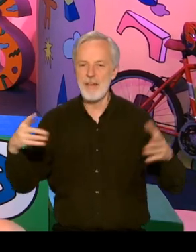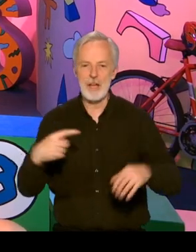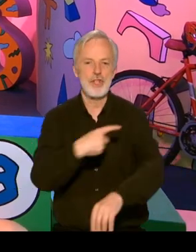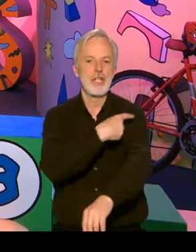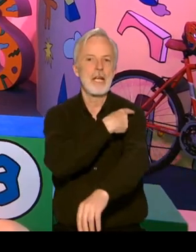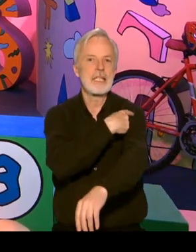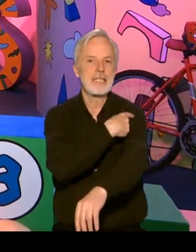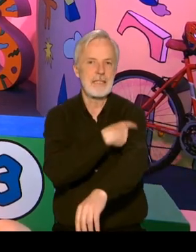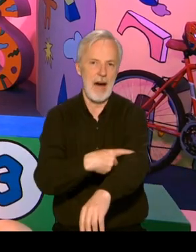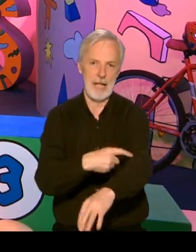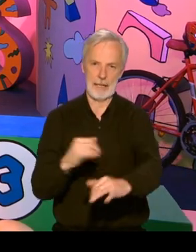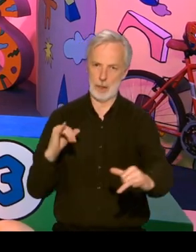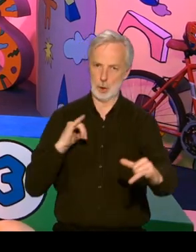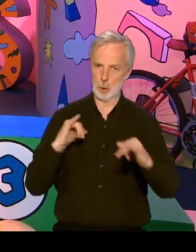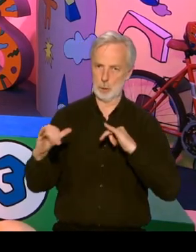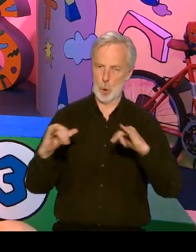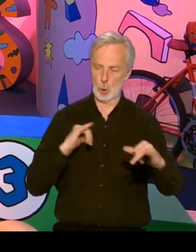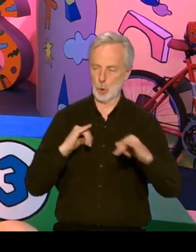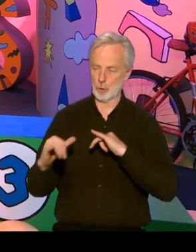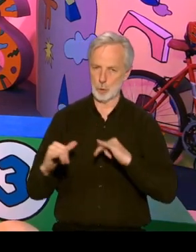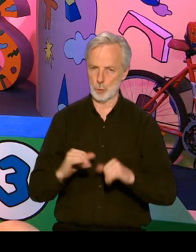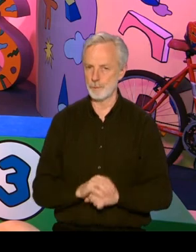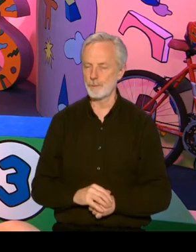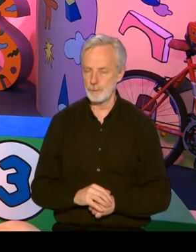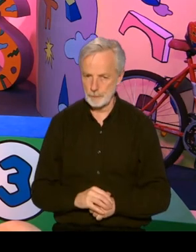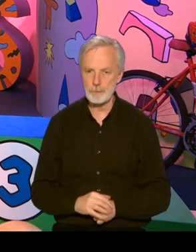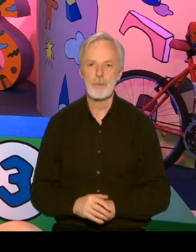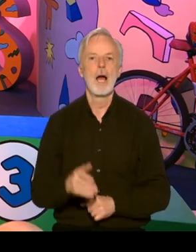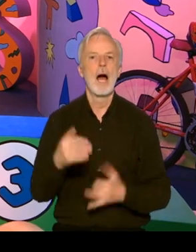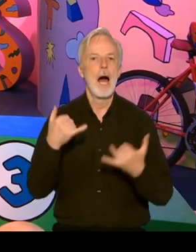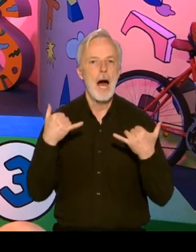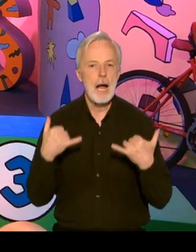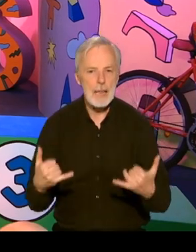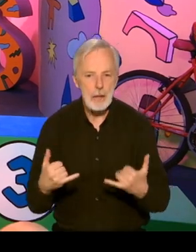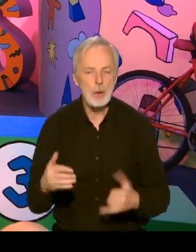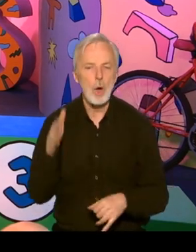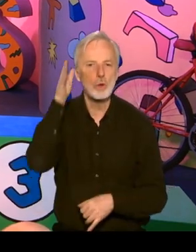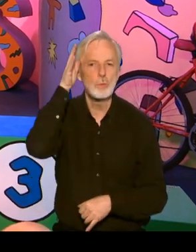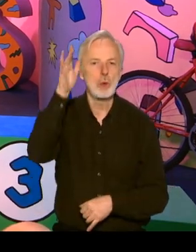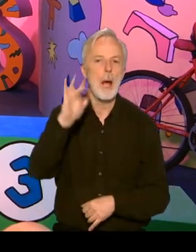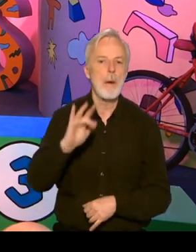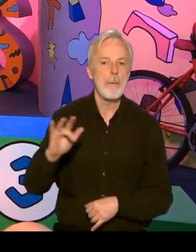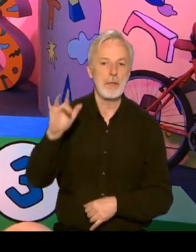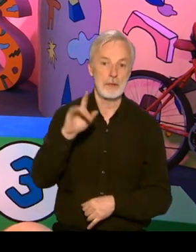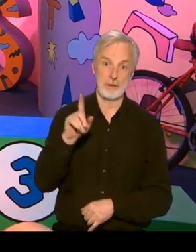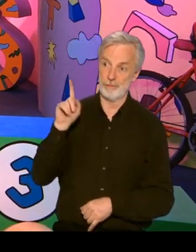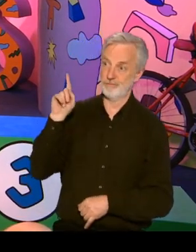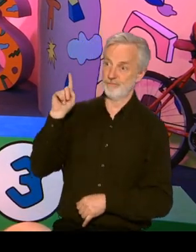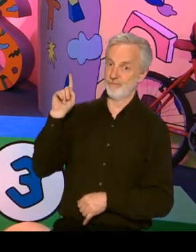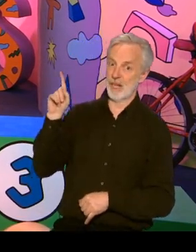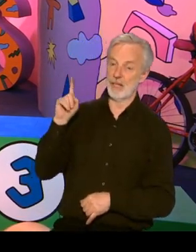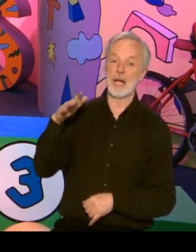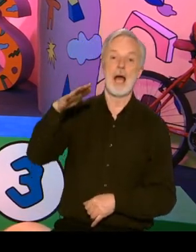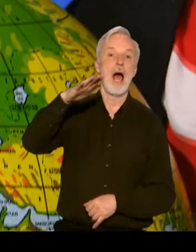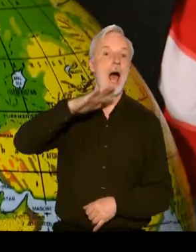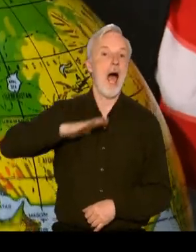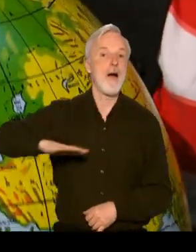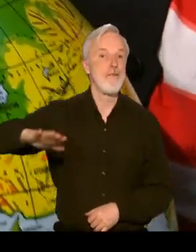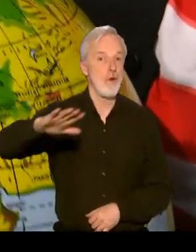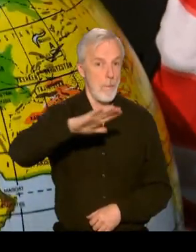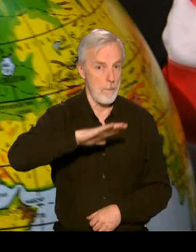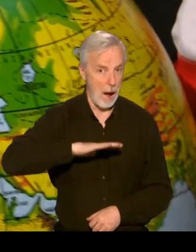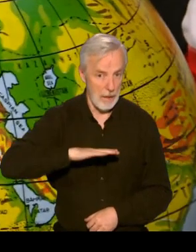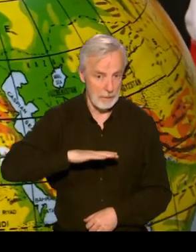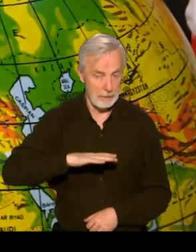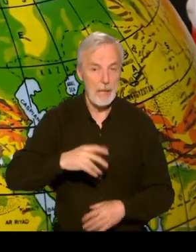všech sportovců na celém světě. Letos se koná tady v Evropě,